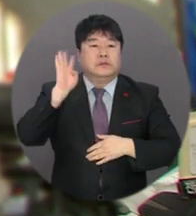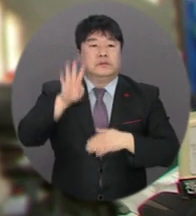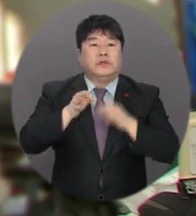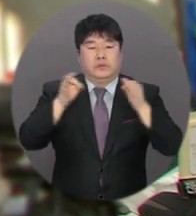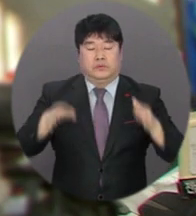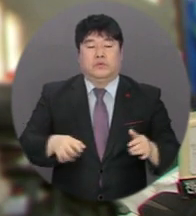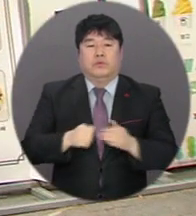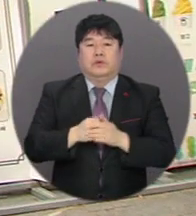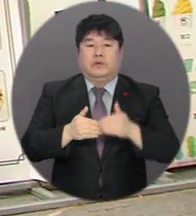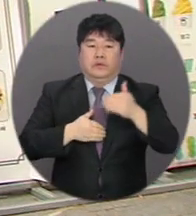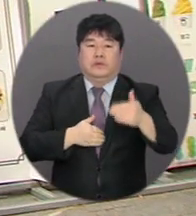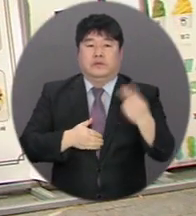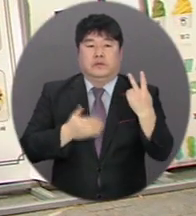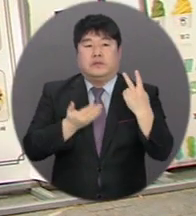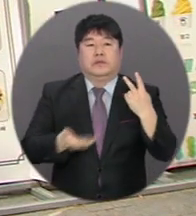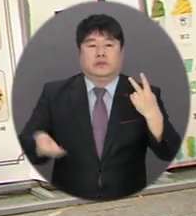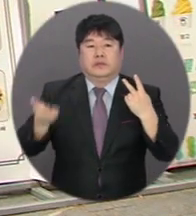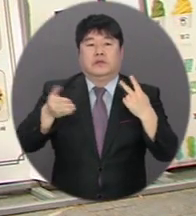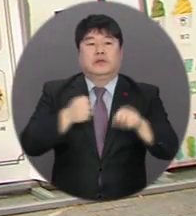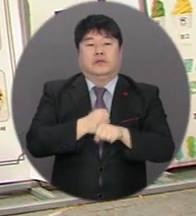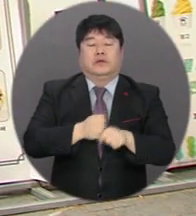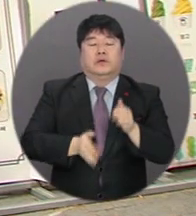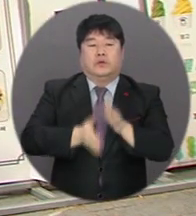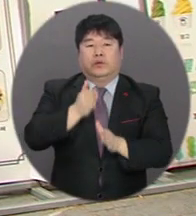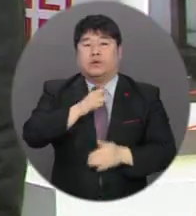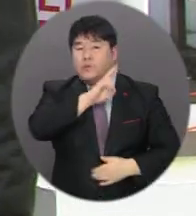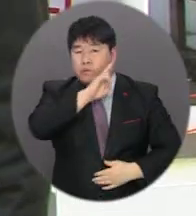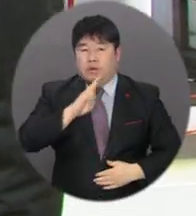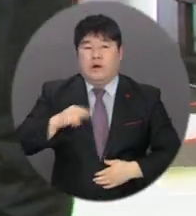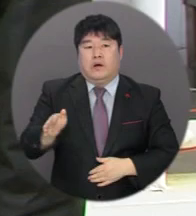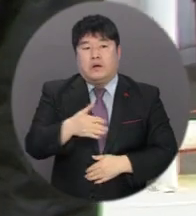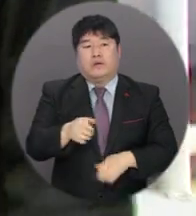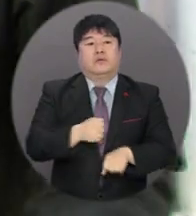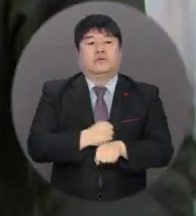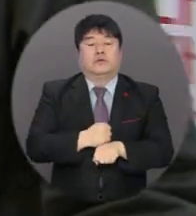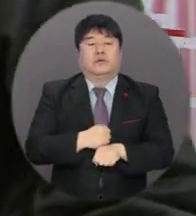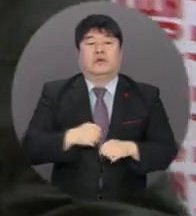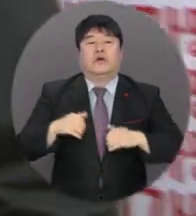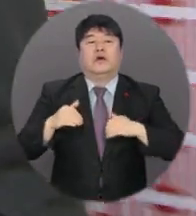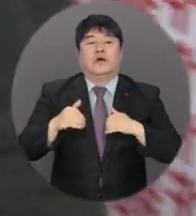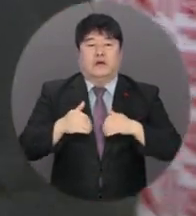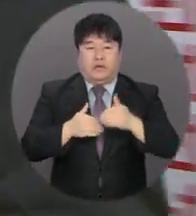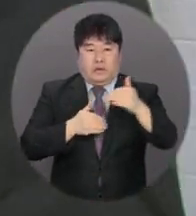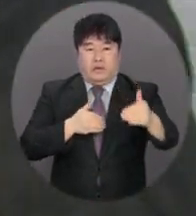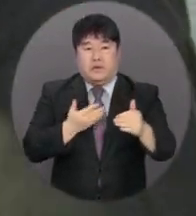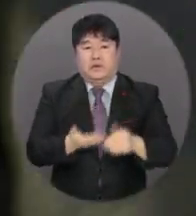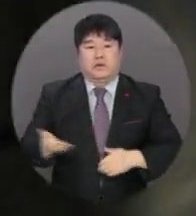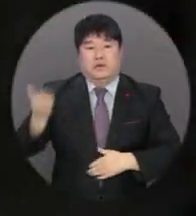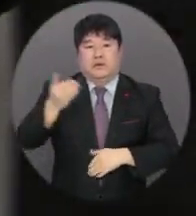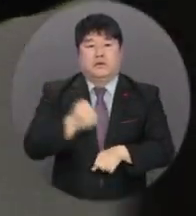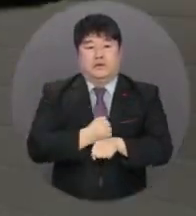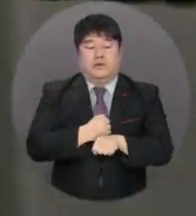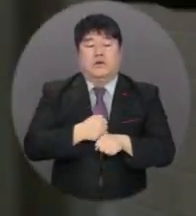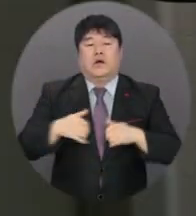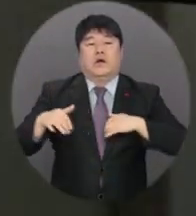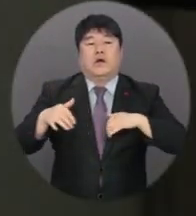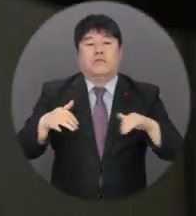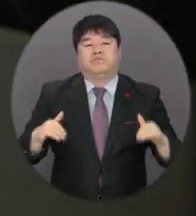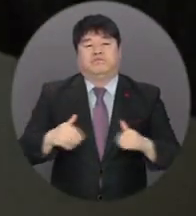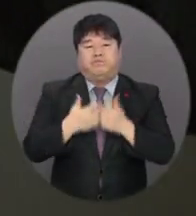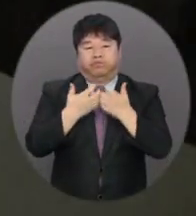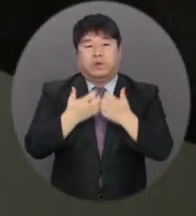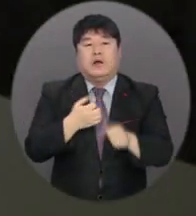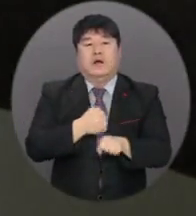동안 이어진 거리두기 2단계에 도심은 한산했습니다. 거리두기가 격상됨에 따라 보시는 것처럼 번화가 거리에는 영업을